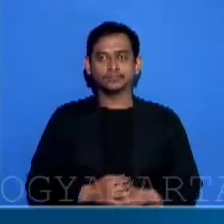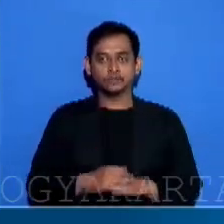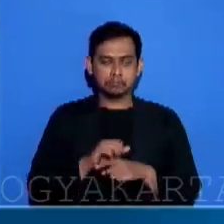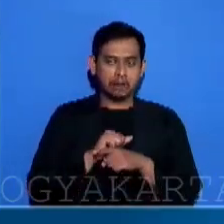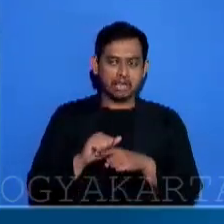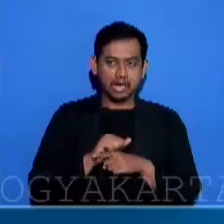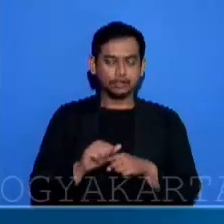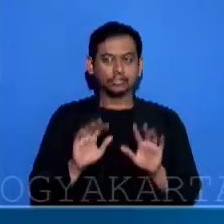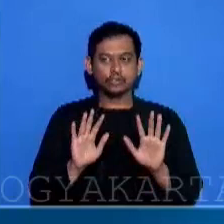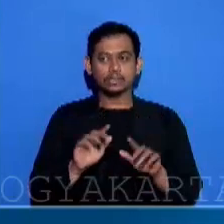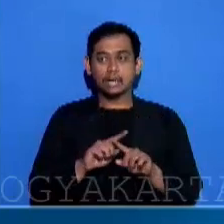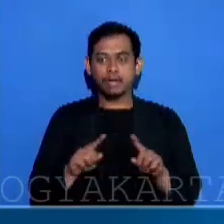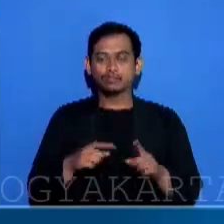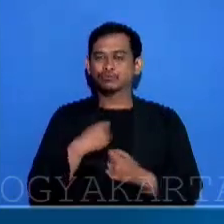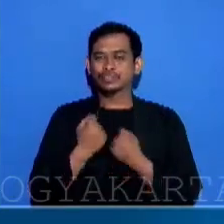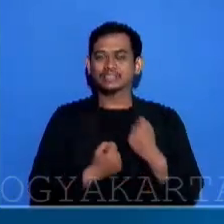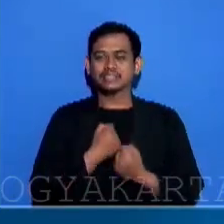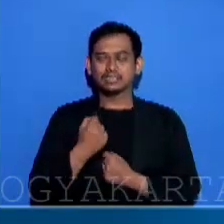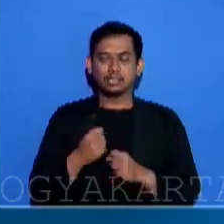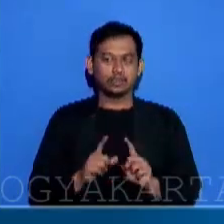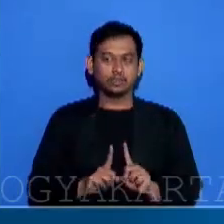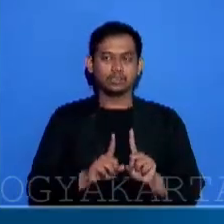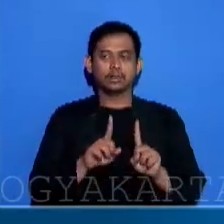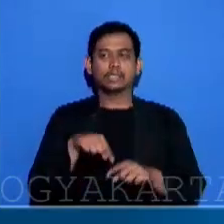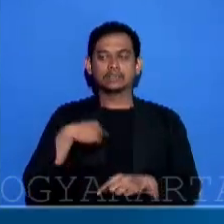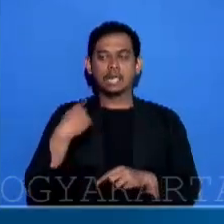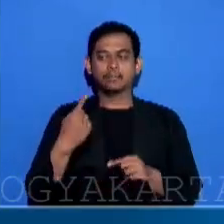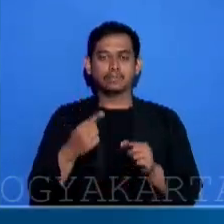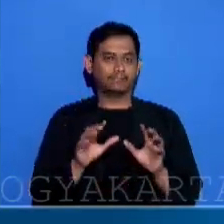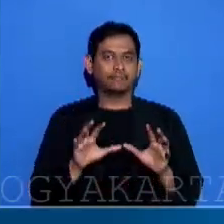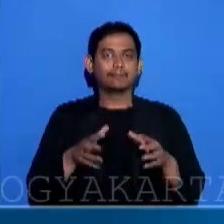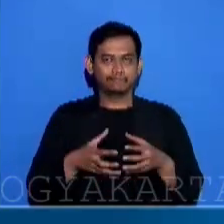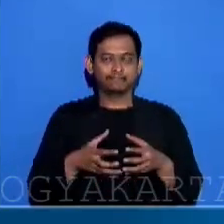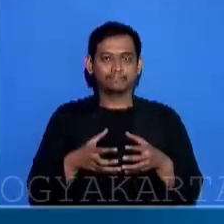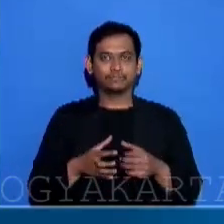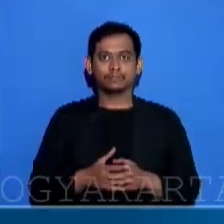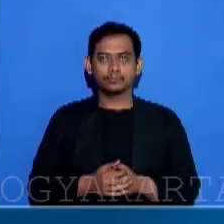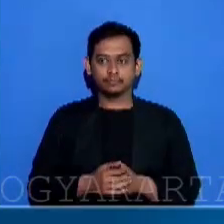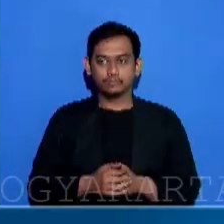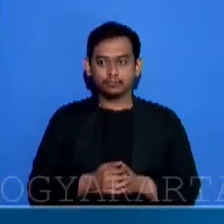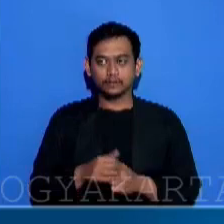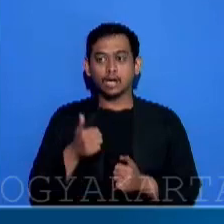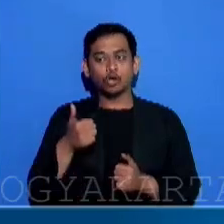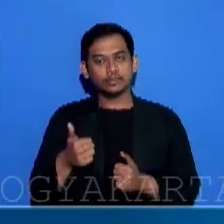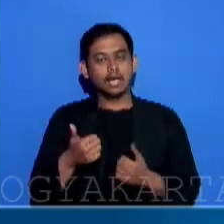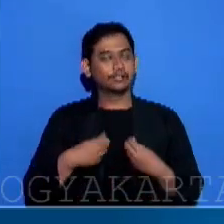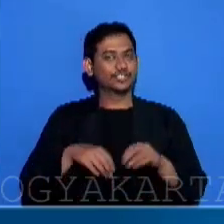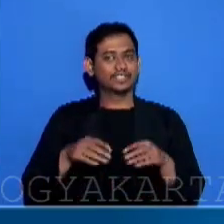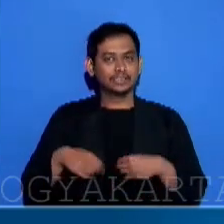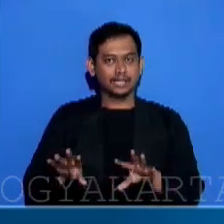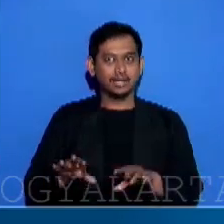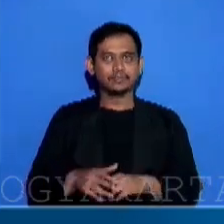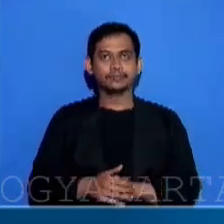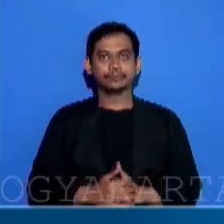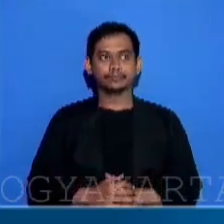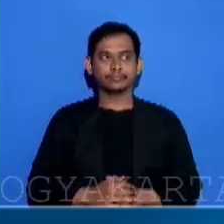saja, namun juga dilakukan pendampingan hingga hasil karya produk yang dihasilkan dinyatakan layak jual.